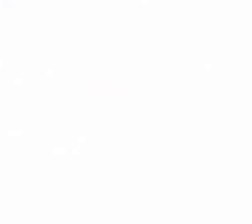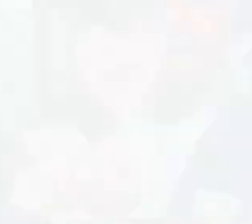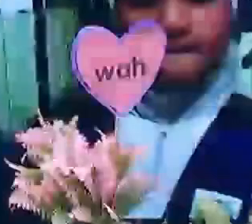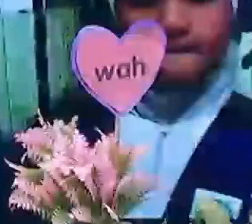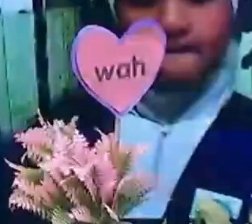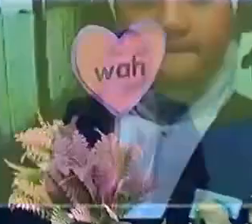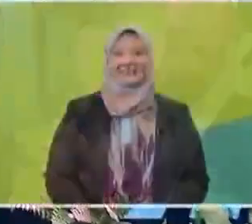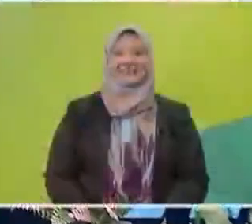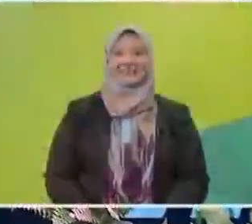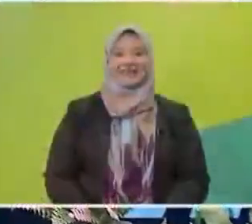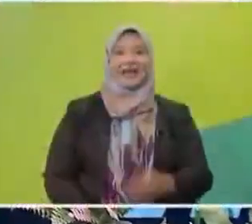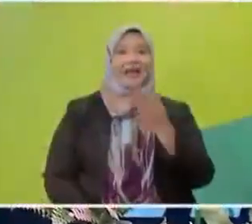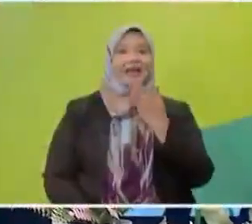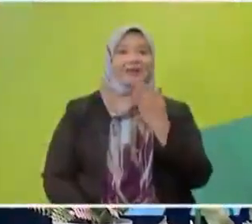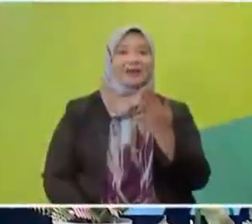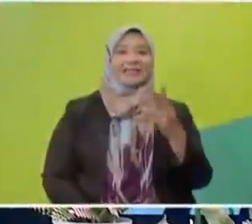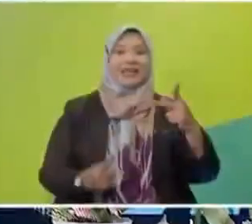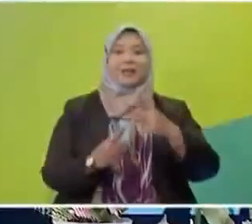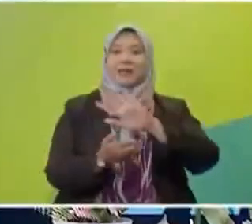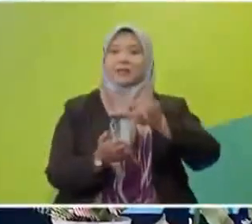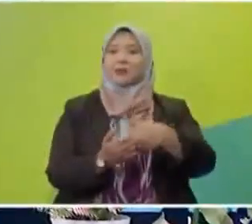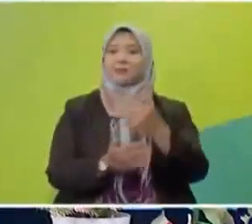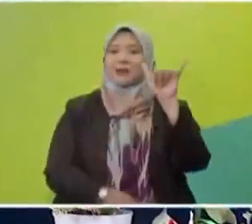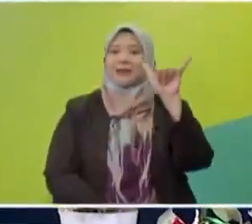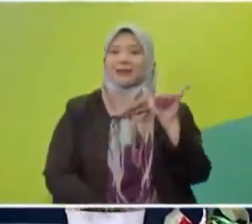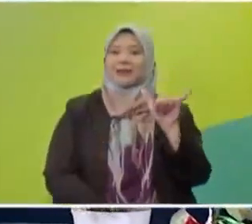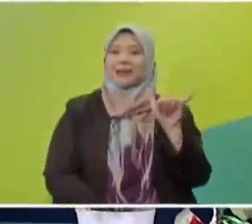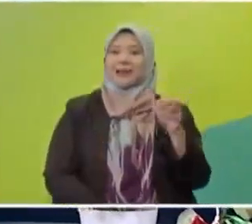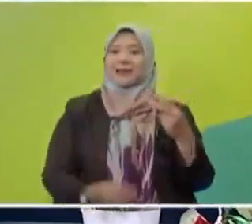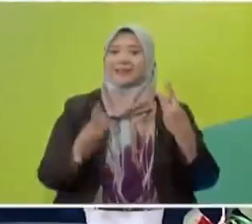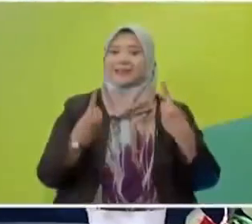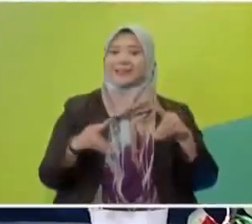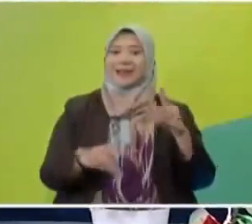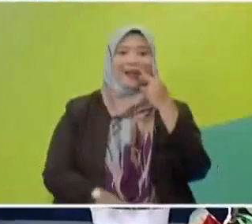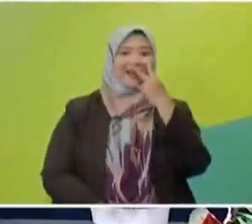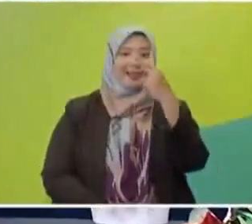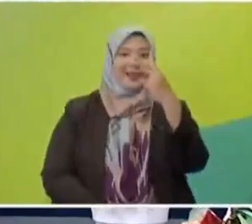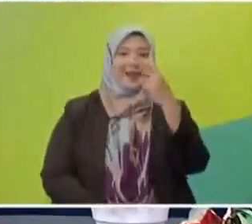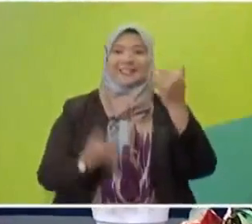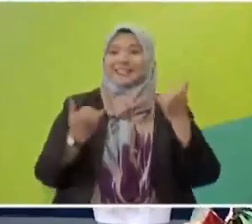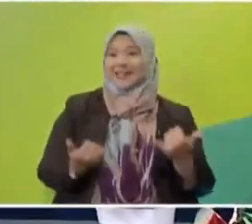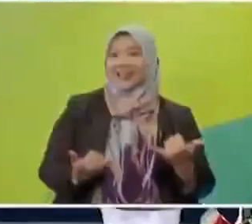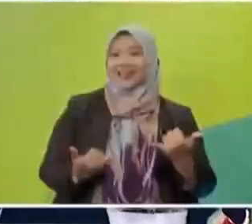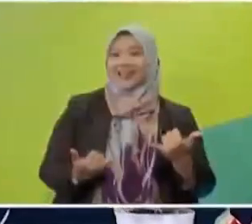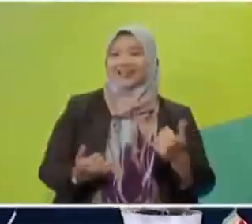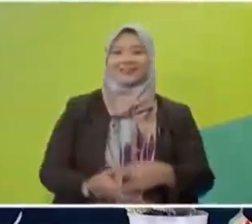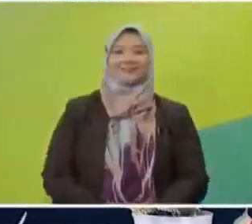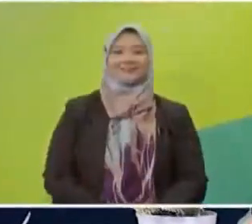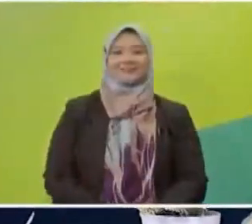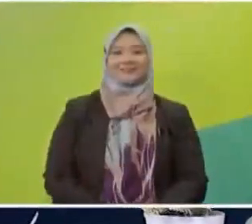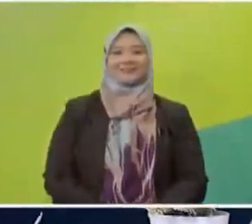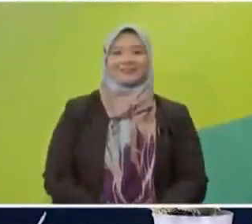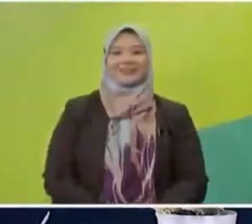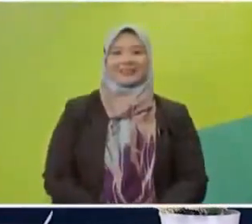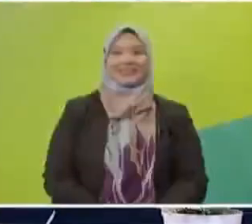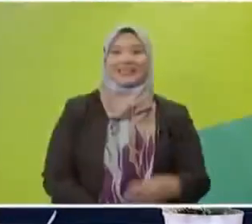KPM. Terima kasih kepada semua sedang menonton Didik TV KPM. Masih lagi bersama dengan Abang Fizi, ditemani oleh Cikgu Yati dan juga jurubahasa